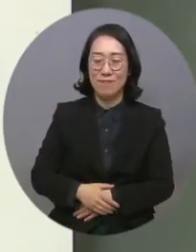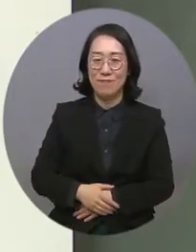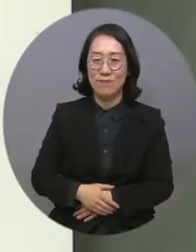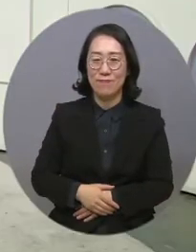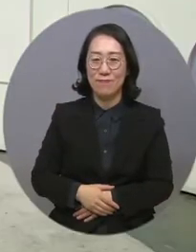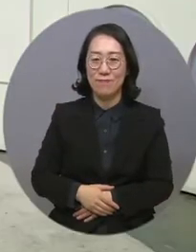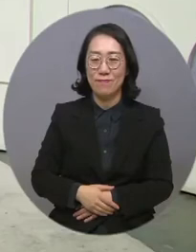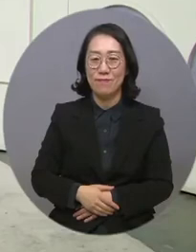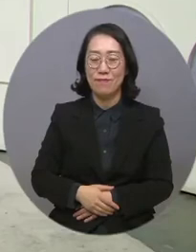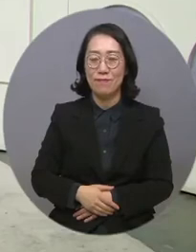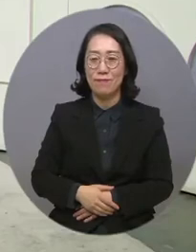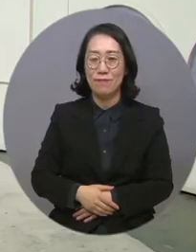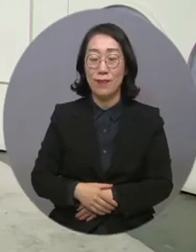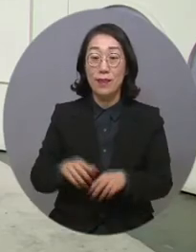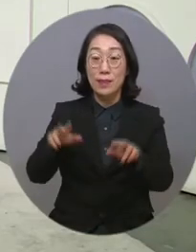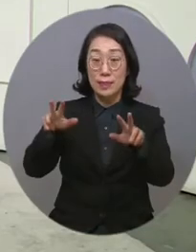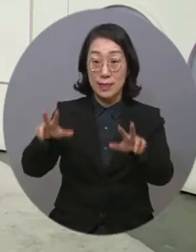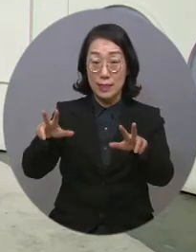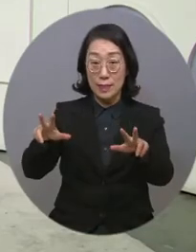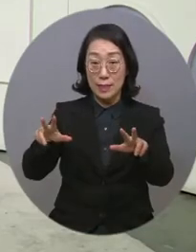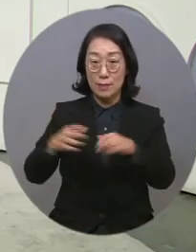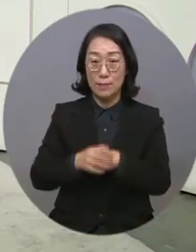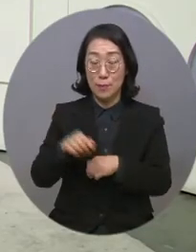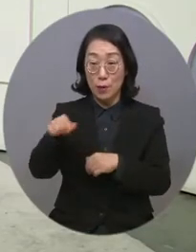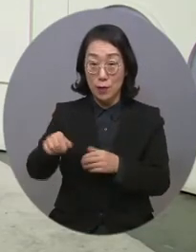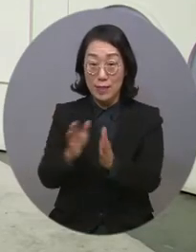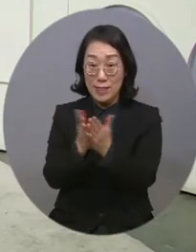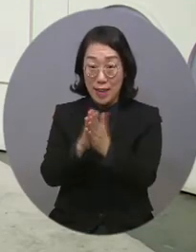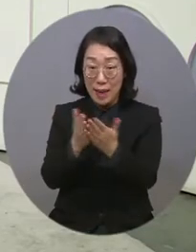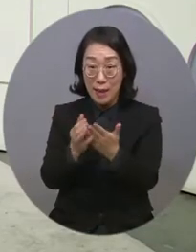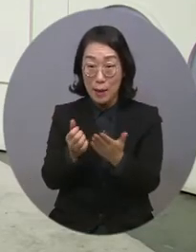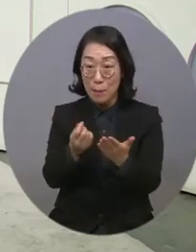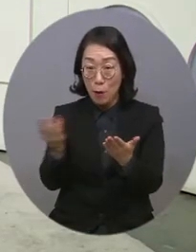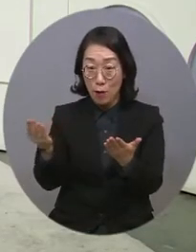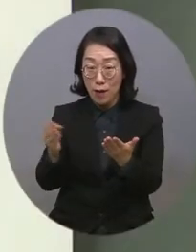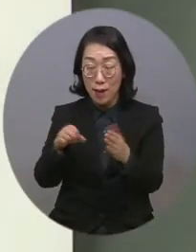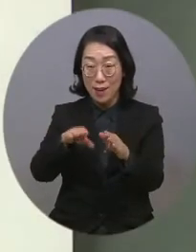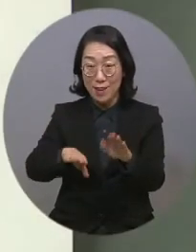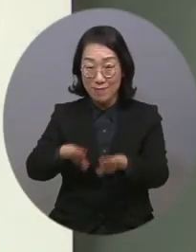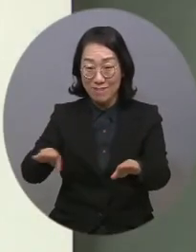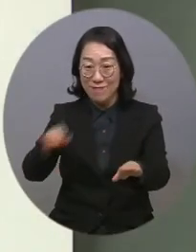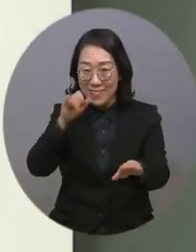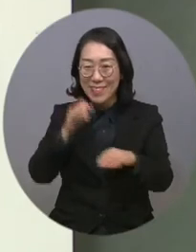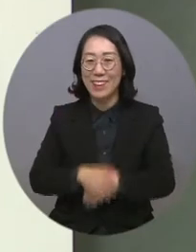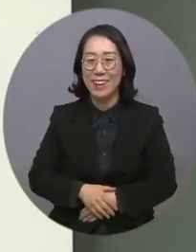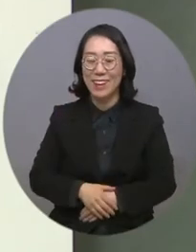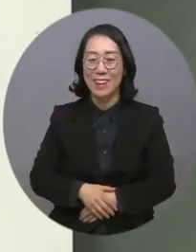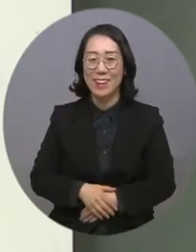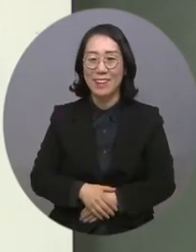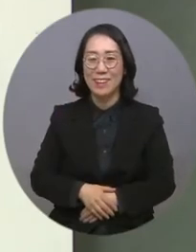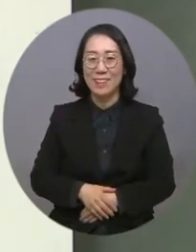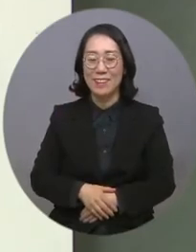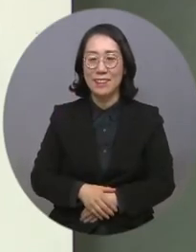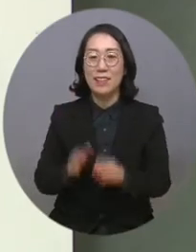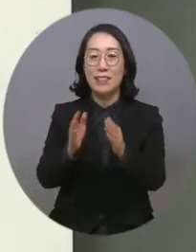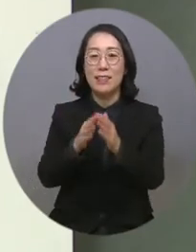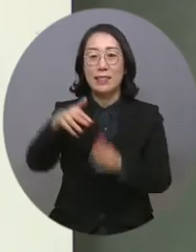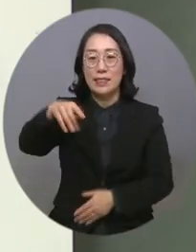네. 그 지금 탁자에도 책을 몇 권 가져오셨는데 예. 주로 이제 그